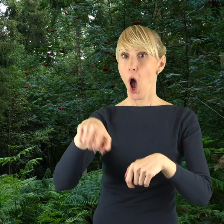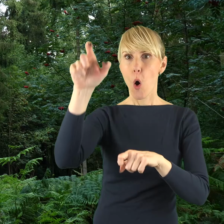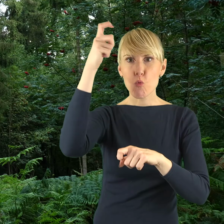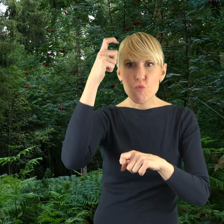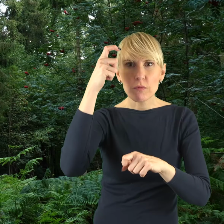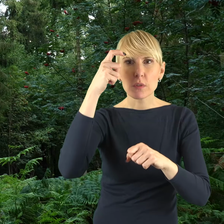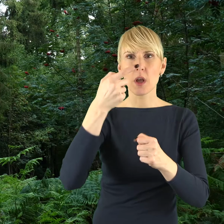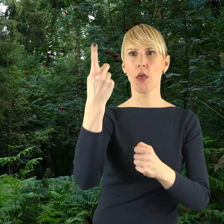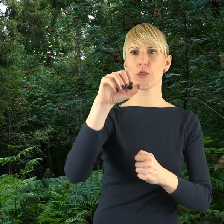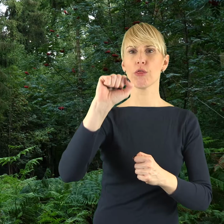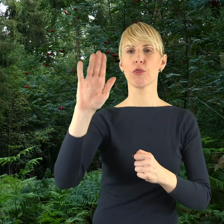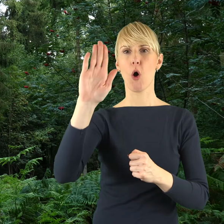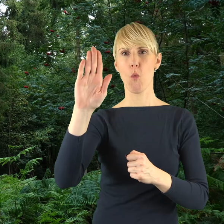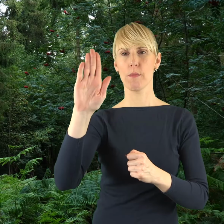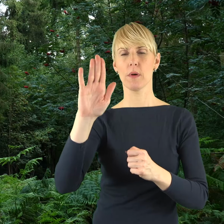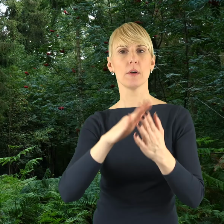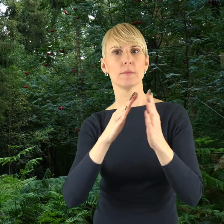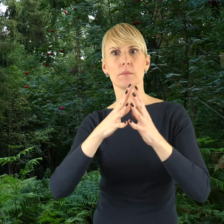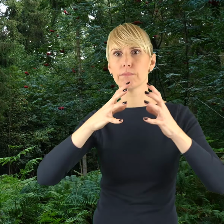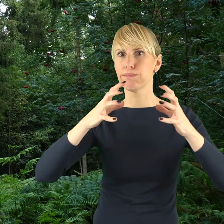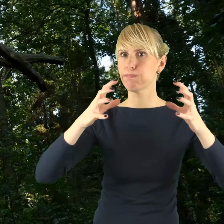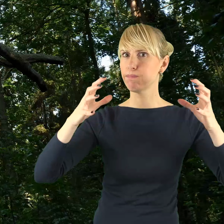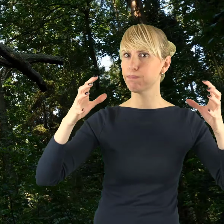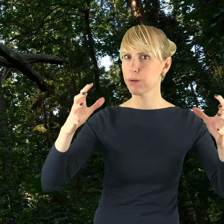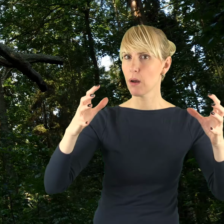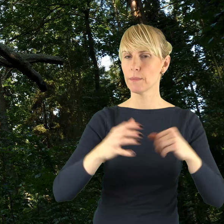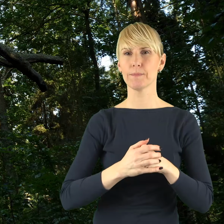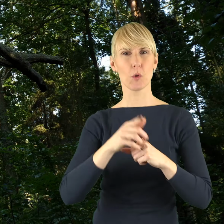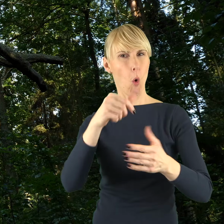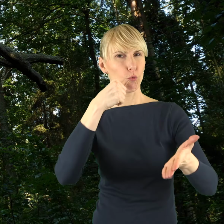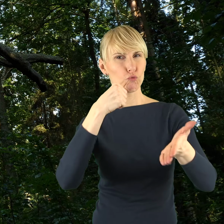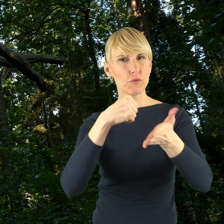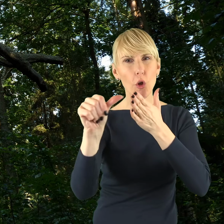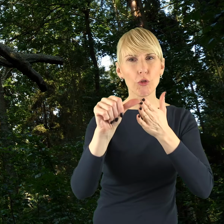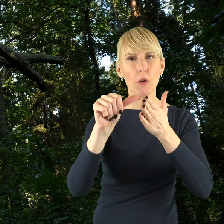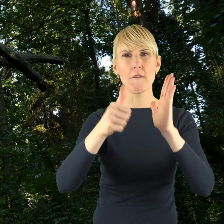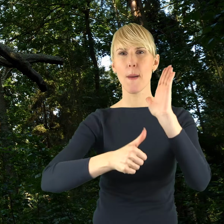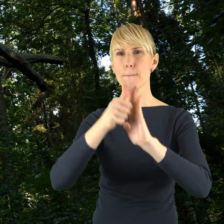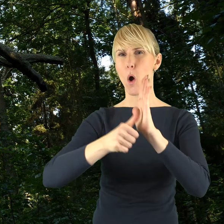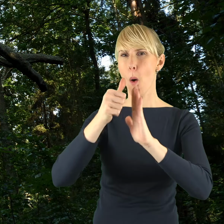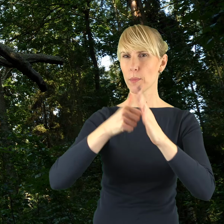dębów, zasługujących swoimi rozmiarami na uznanie przyrody.